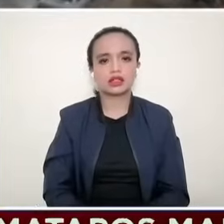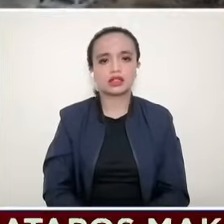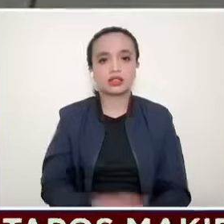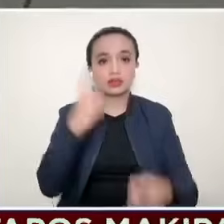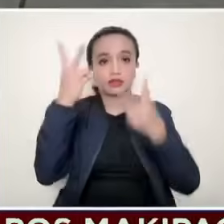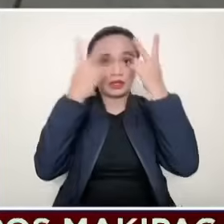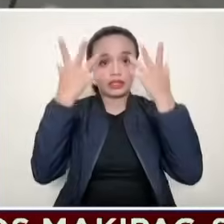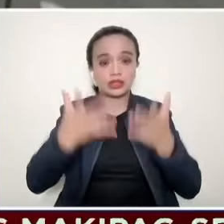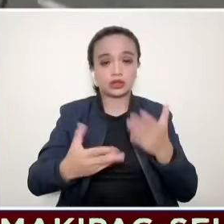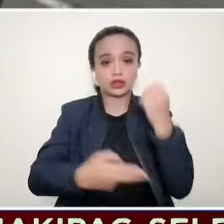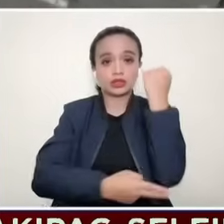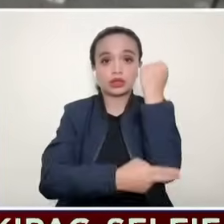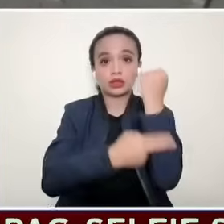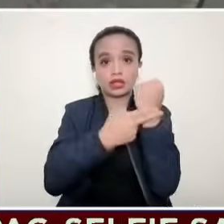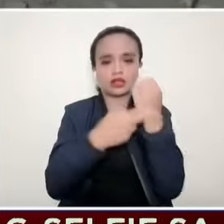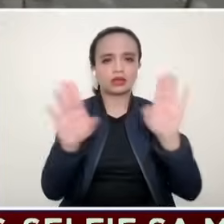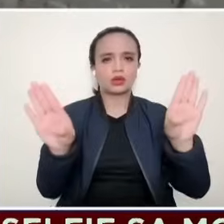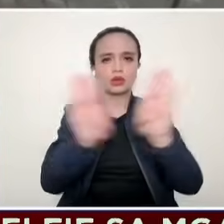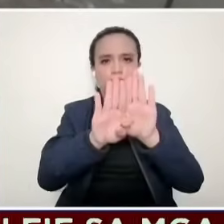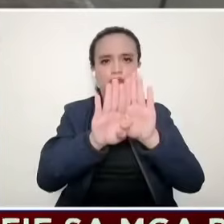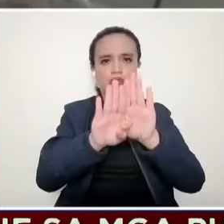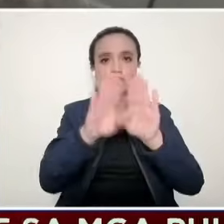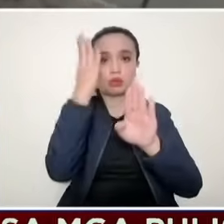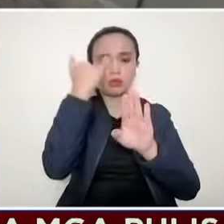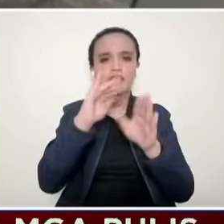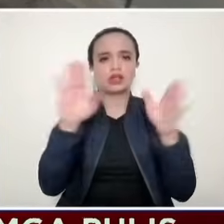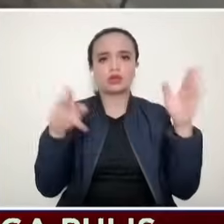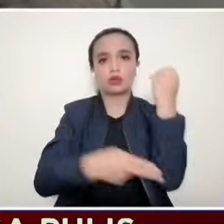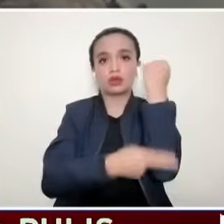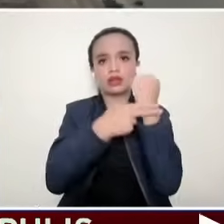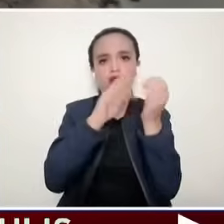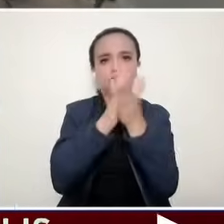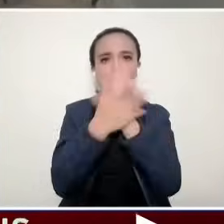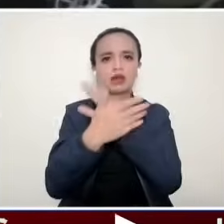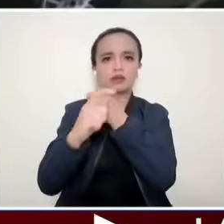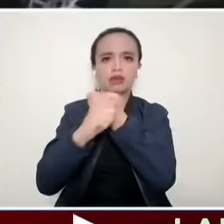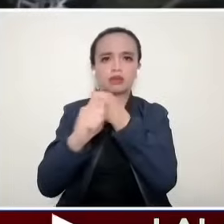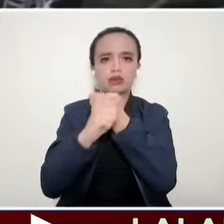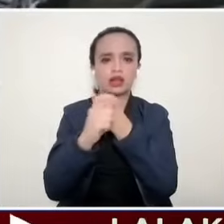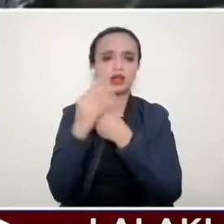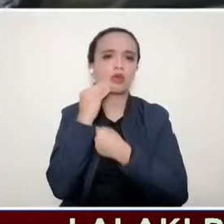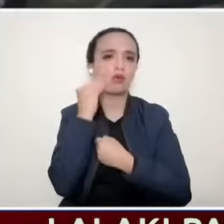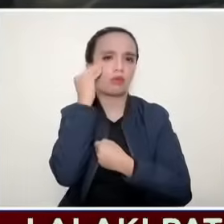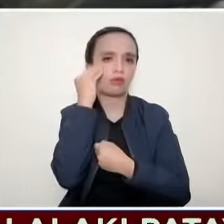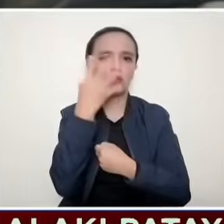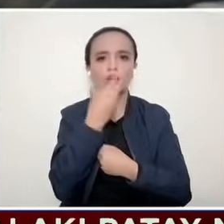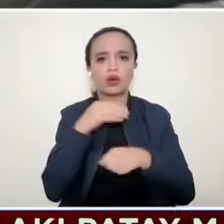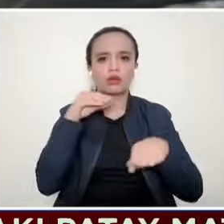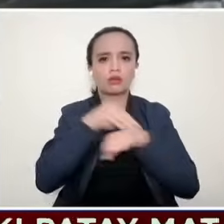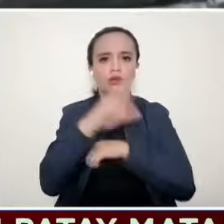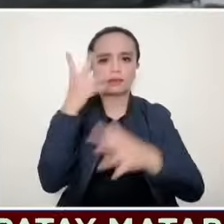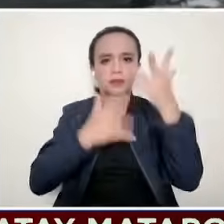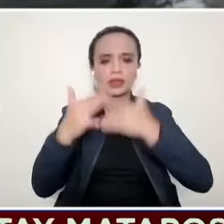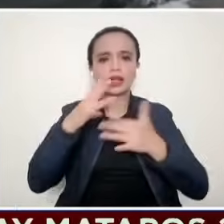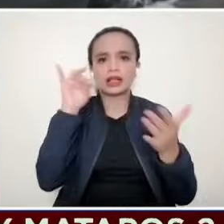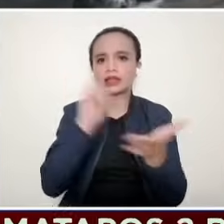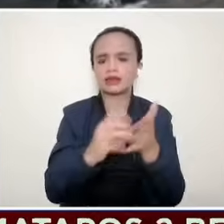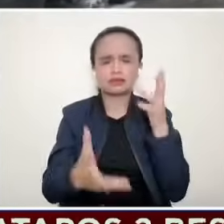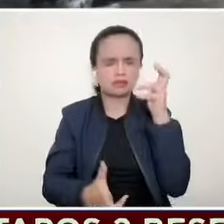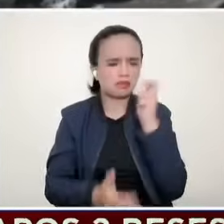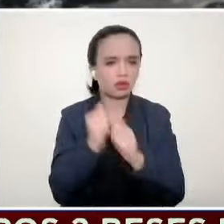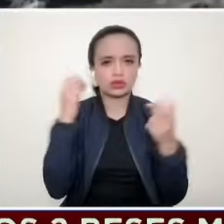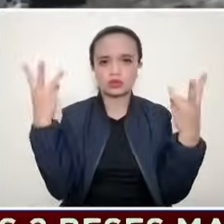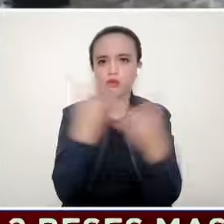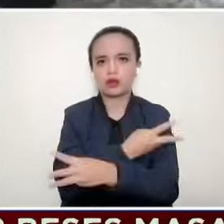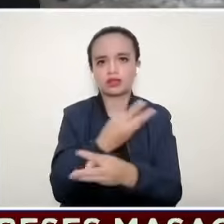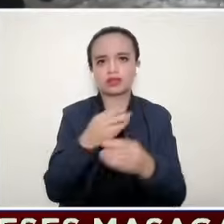sa Maui na magsisilbing pansamantalang tirahan ng mga apektado ng wildfire. Ito na ang isa sa pinakamadalang wildfire na tumama